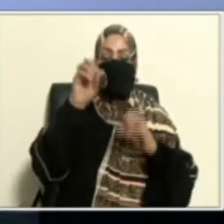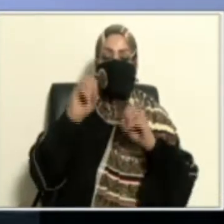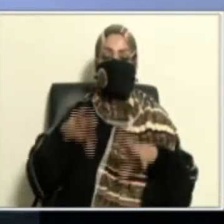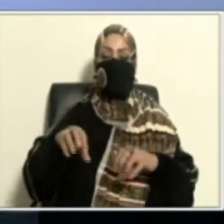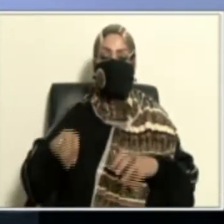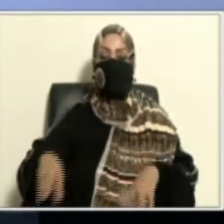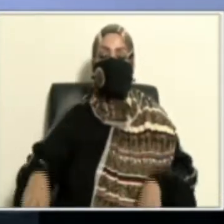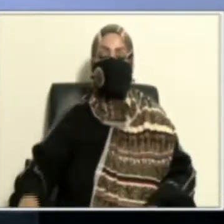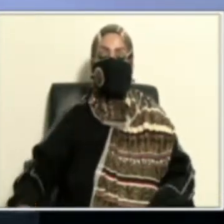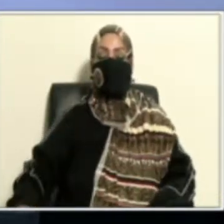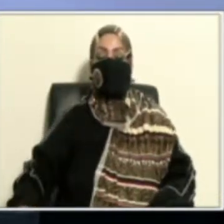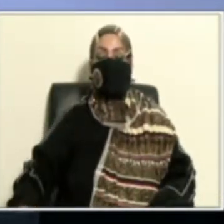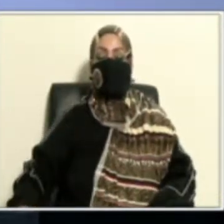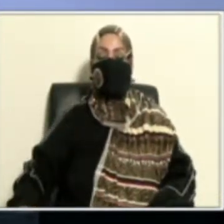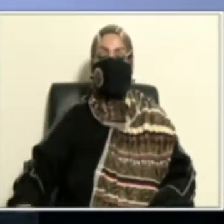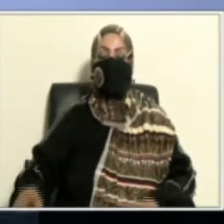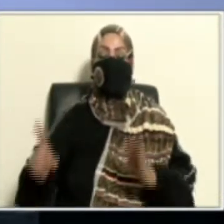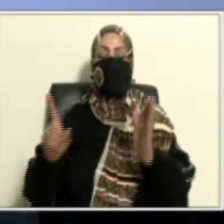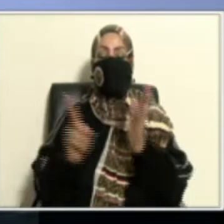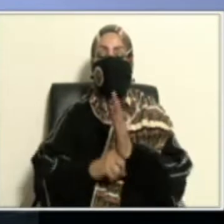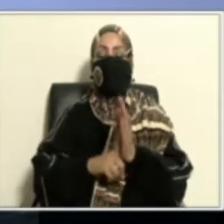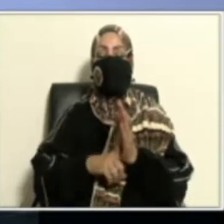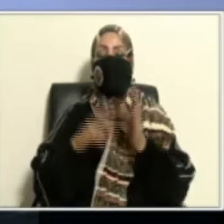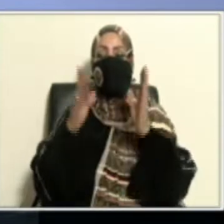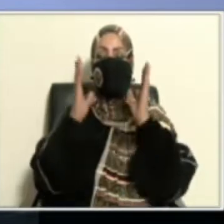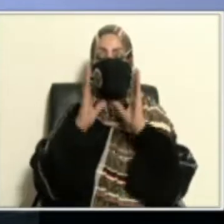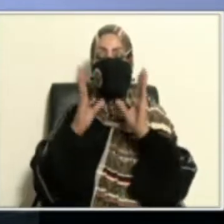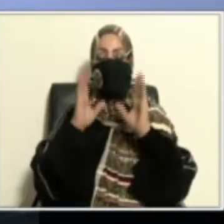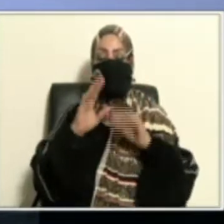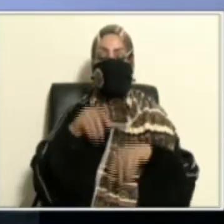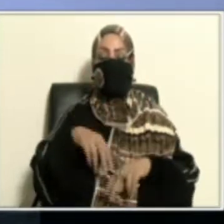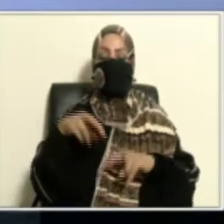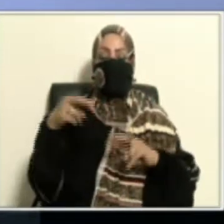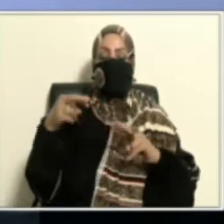صورة المعوذتين تقرا ثلاث مرات هذه فيها حديث فقد كفتها. ايه